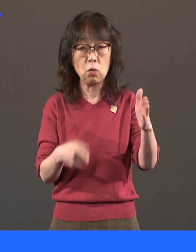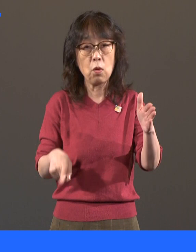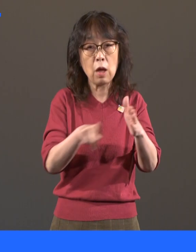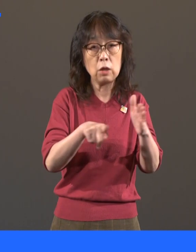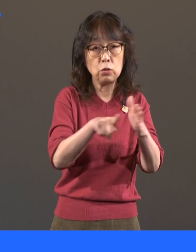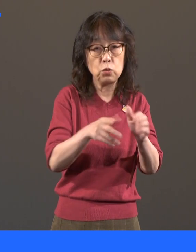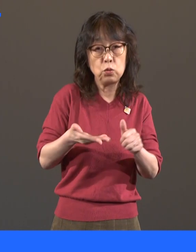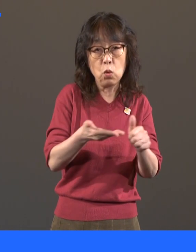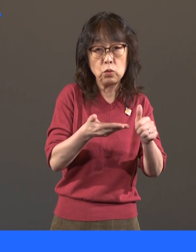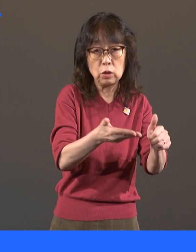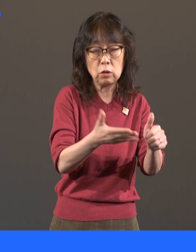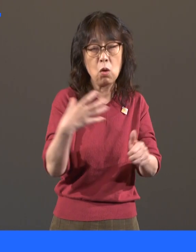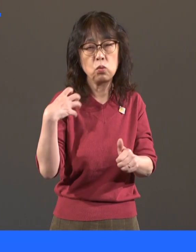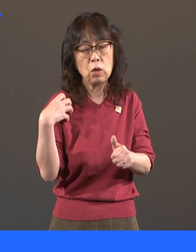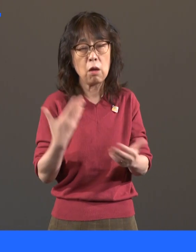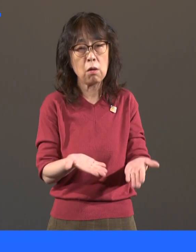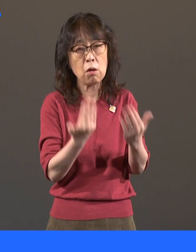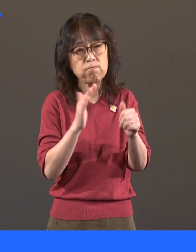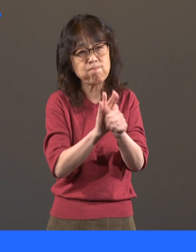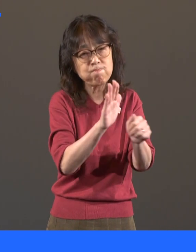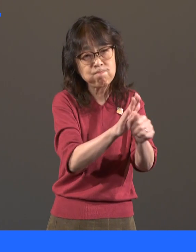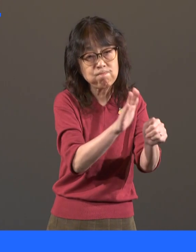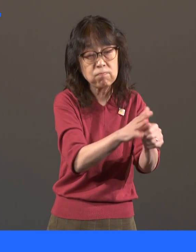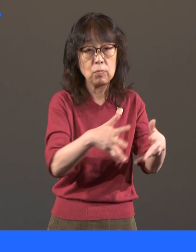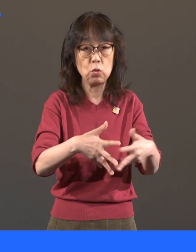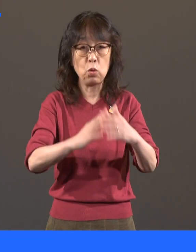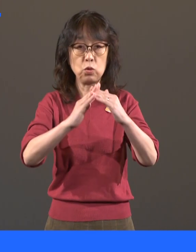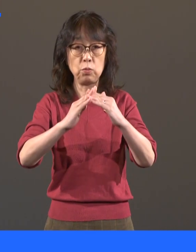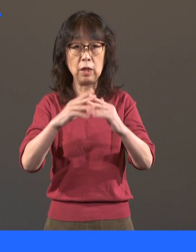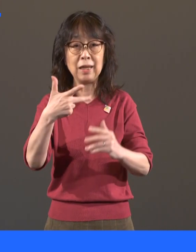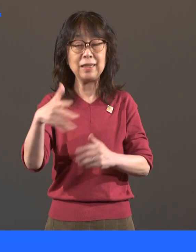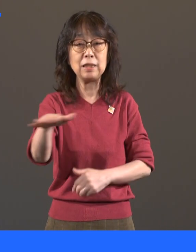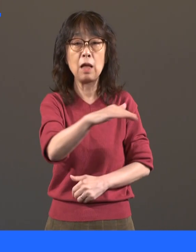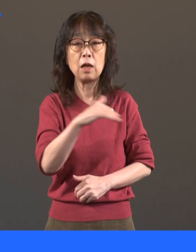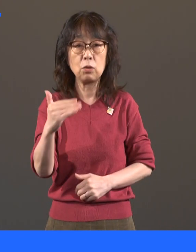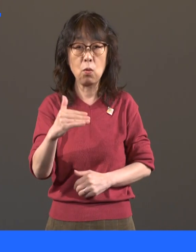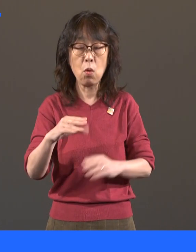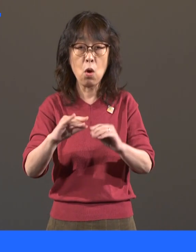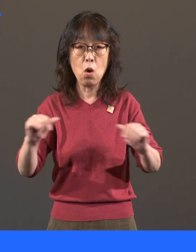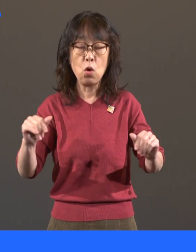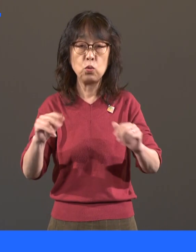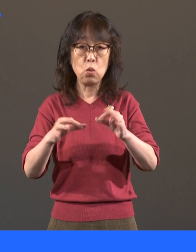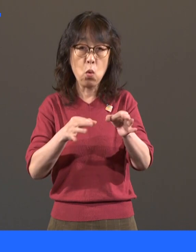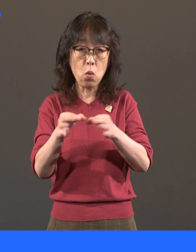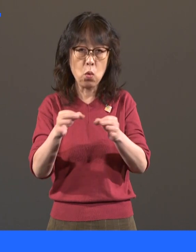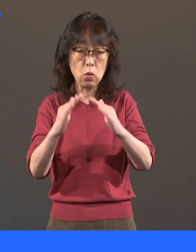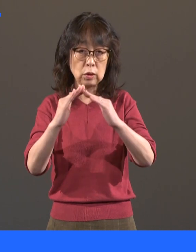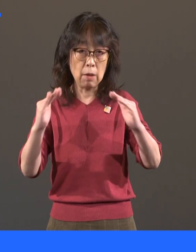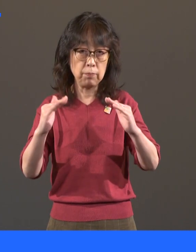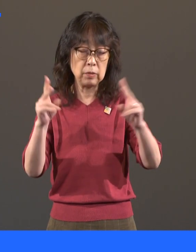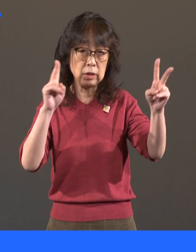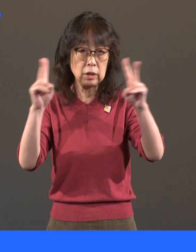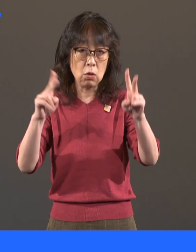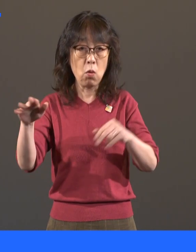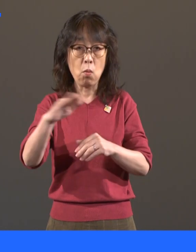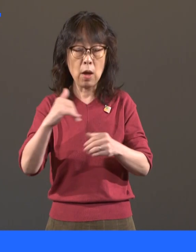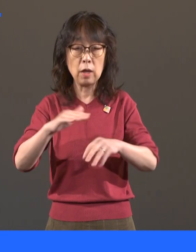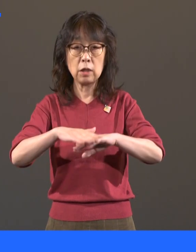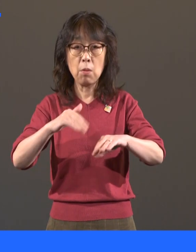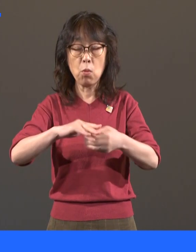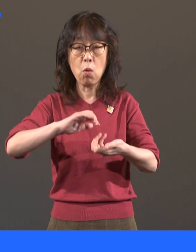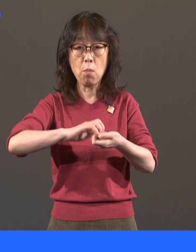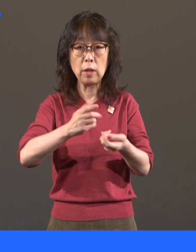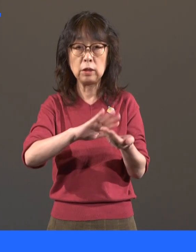や負担軽減につがる取り組みを行っている市内の不動産事業者を札幌町ともパートナー